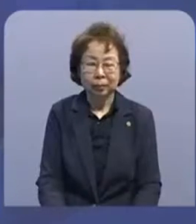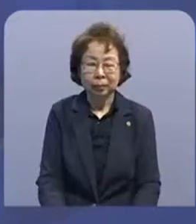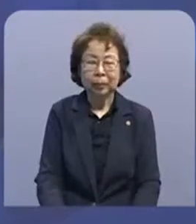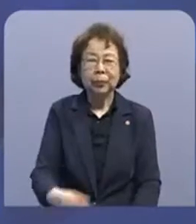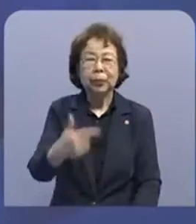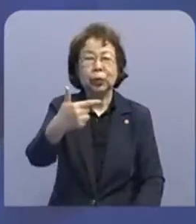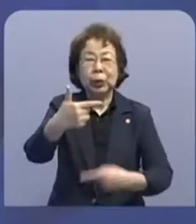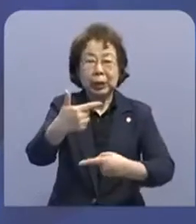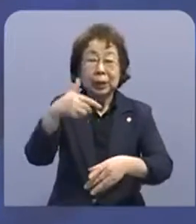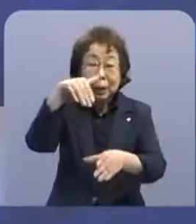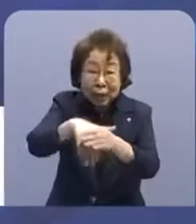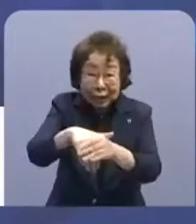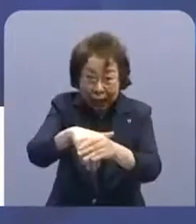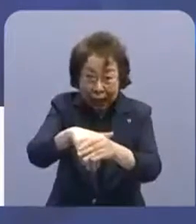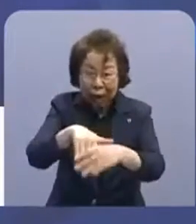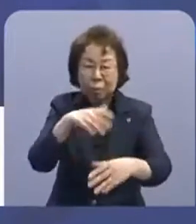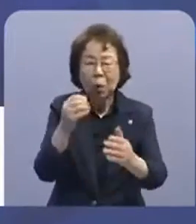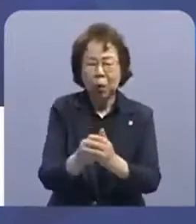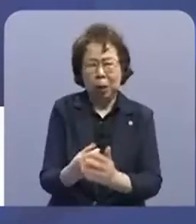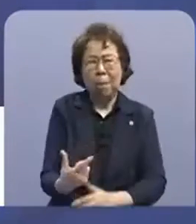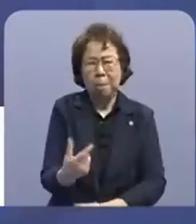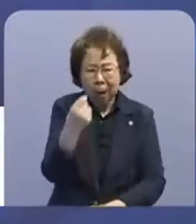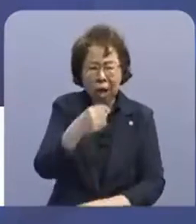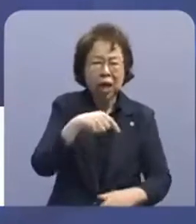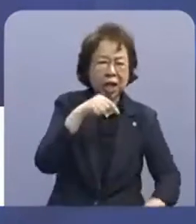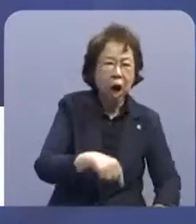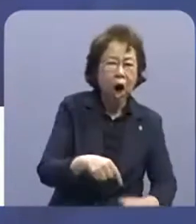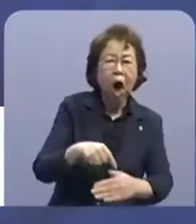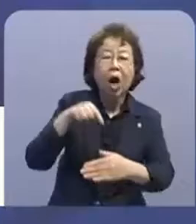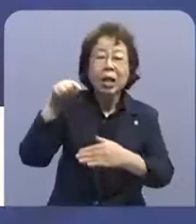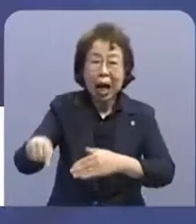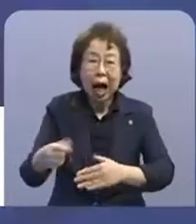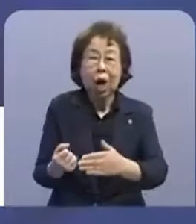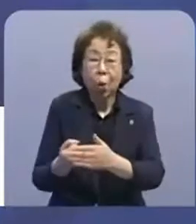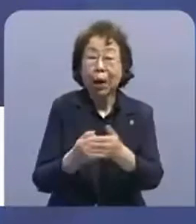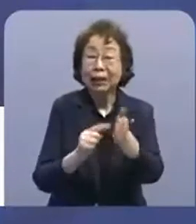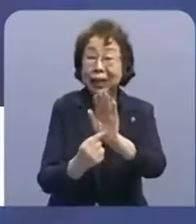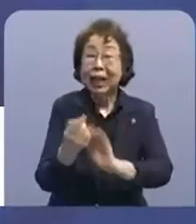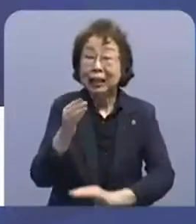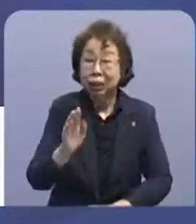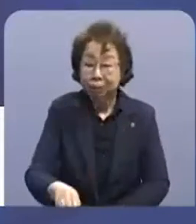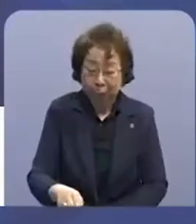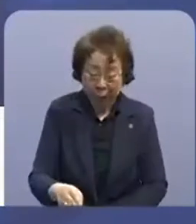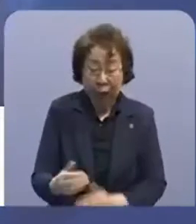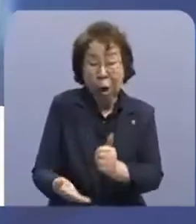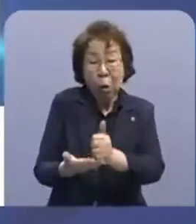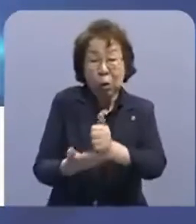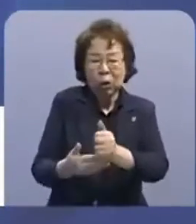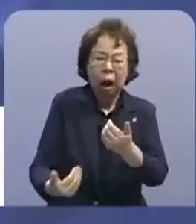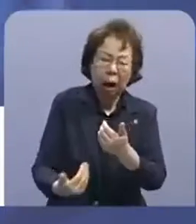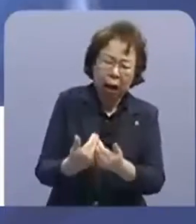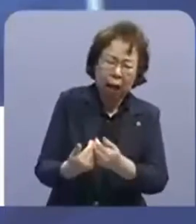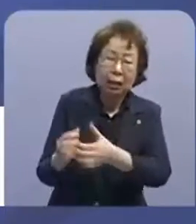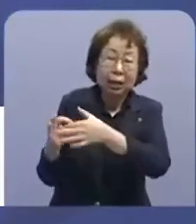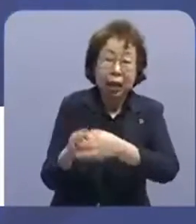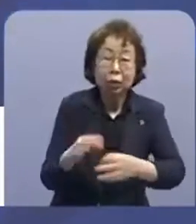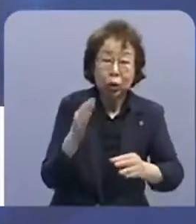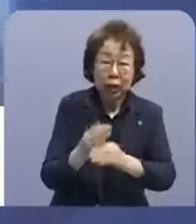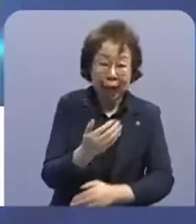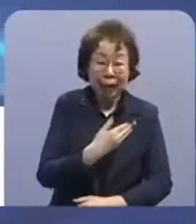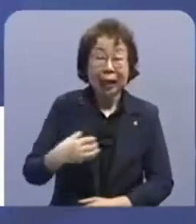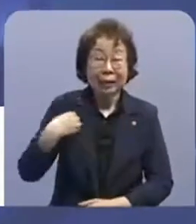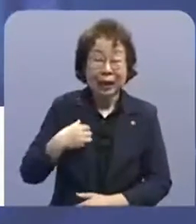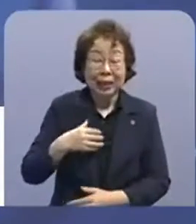6.1 지방선거 부산시장 선거는 일찌감치 여야 후보가 확정이 됐는데요. 공천 갈등과 잡음이 끊이질 않는